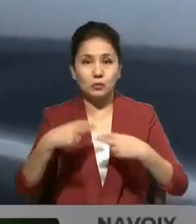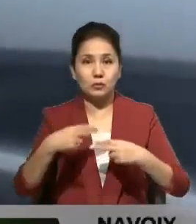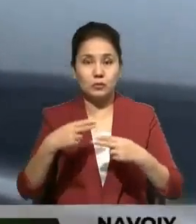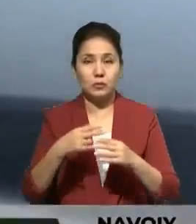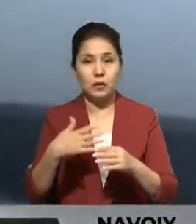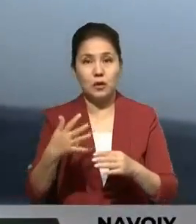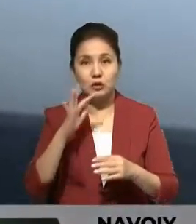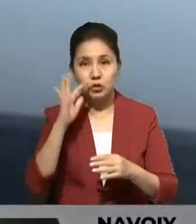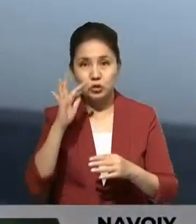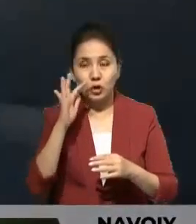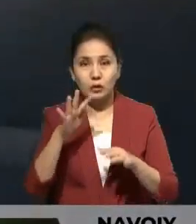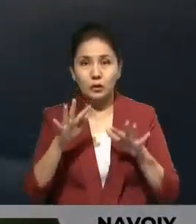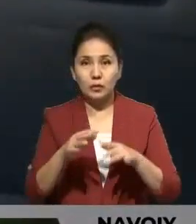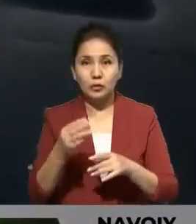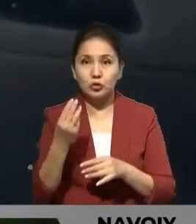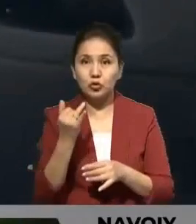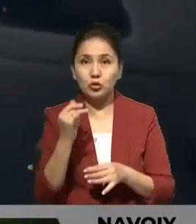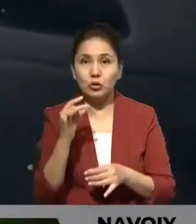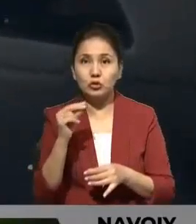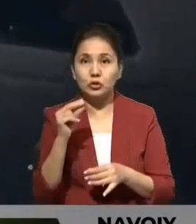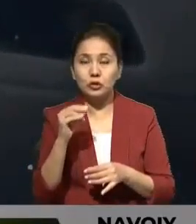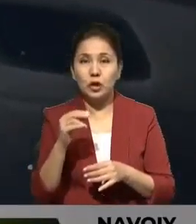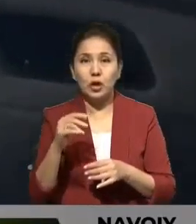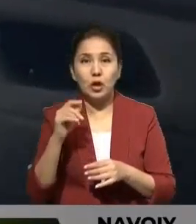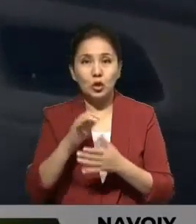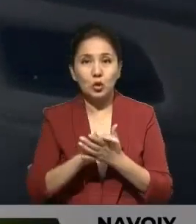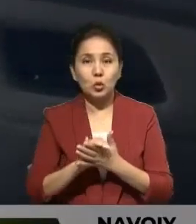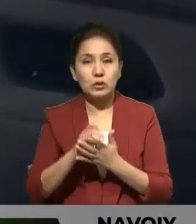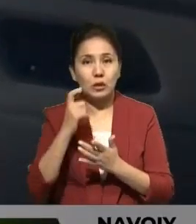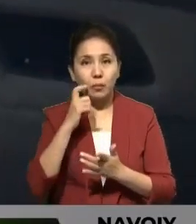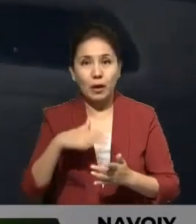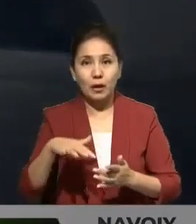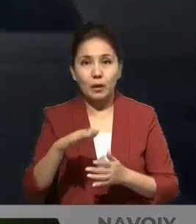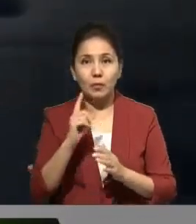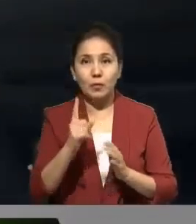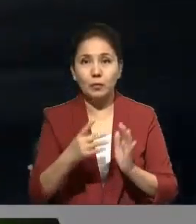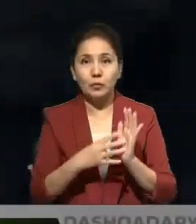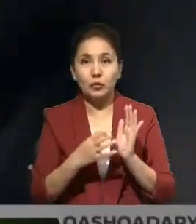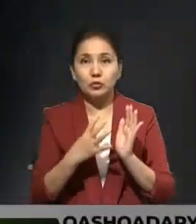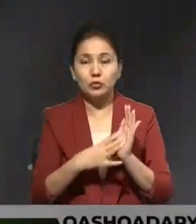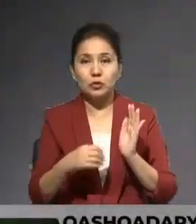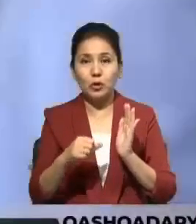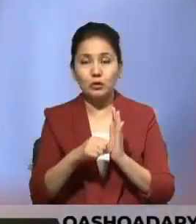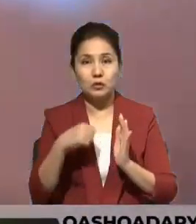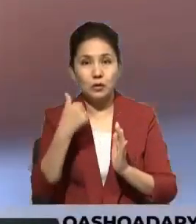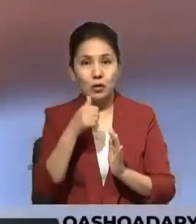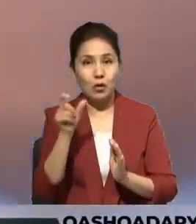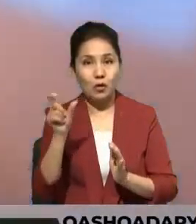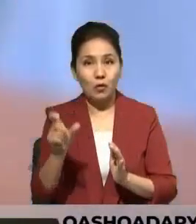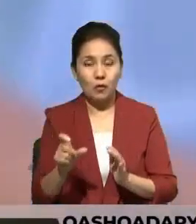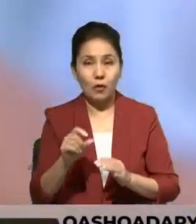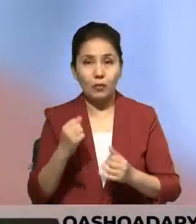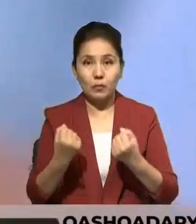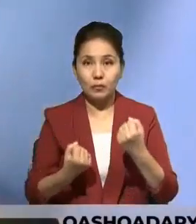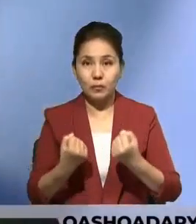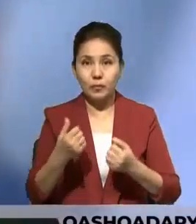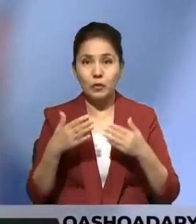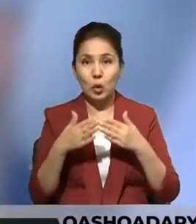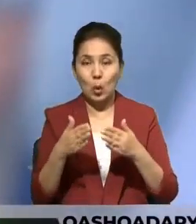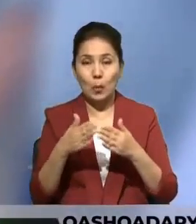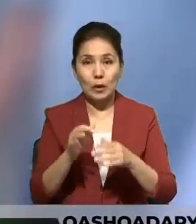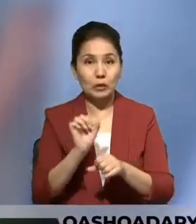maskanida Surxondaryo viloyati Sho'rchi tumani Do'stlik mahallasida yashovchi 1996-yilda tug'ilgan fuqaro boshqaruvdagi